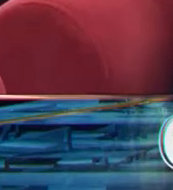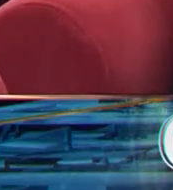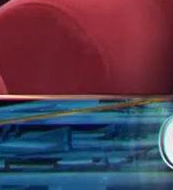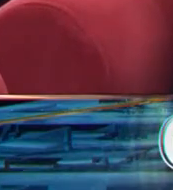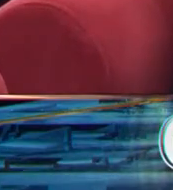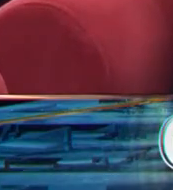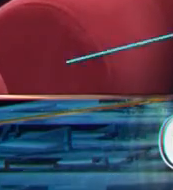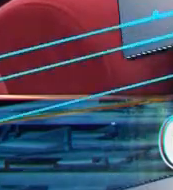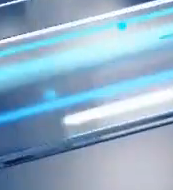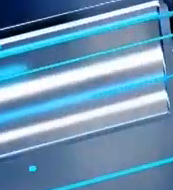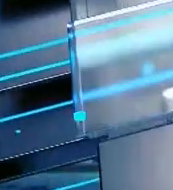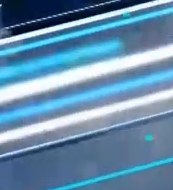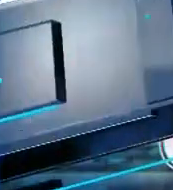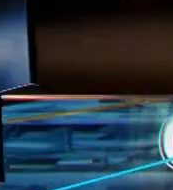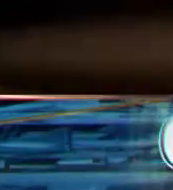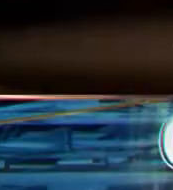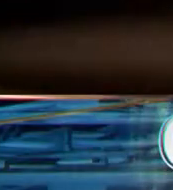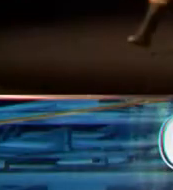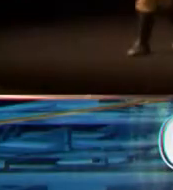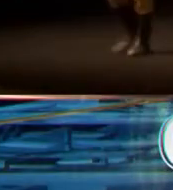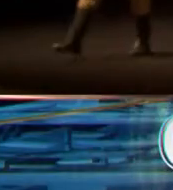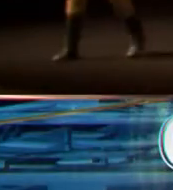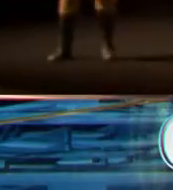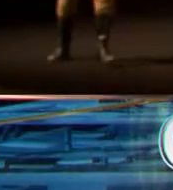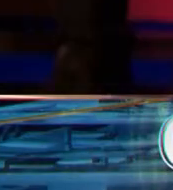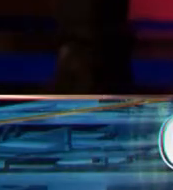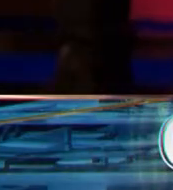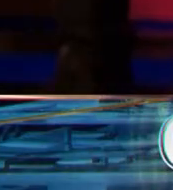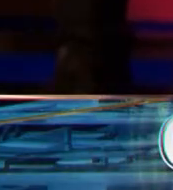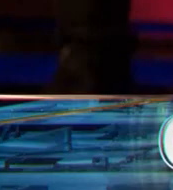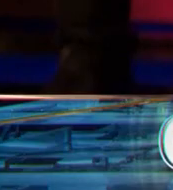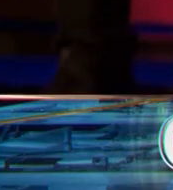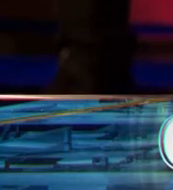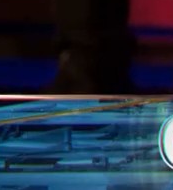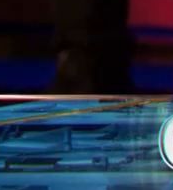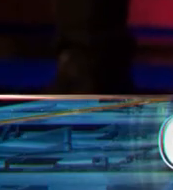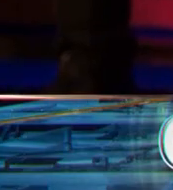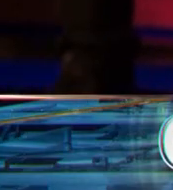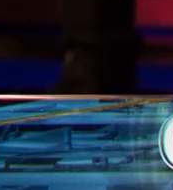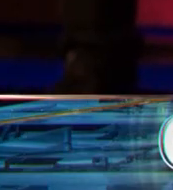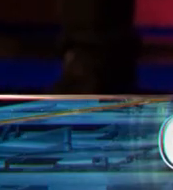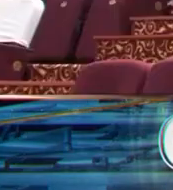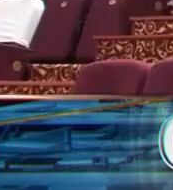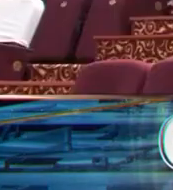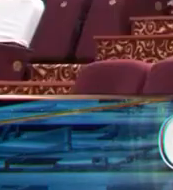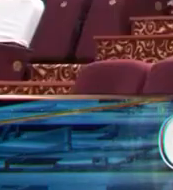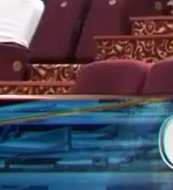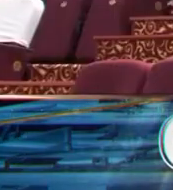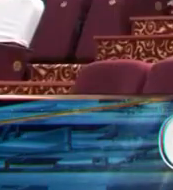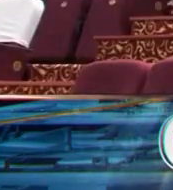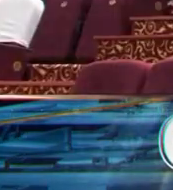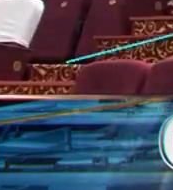республике что наша жизнь игра областной драматический театр открыл новый